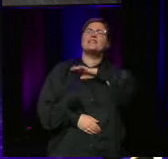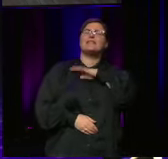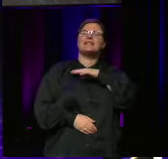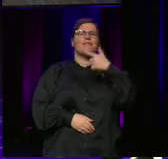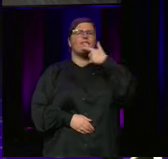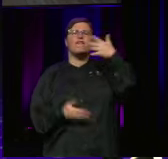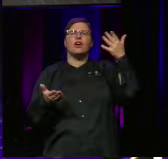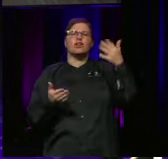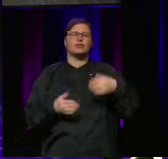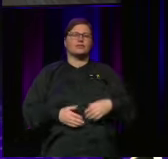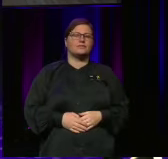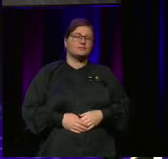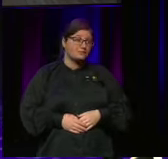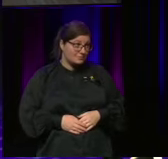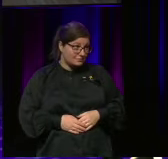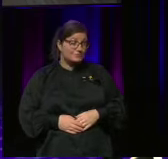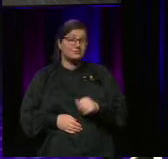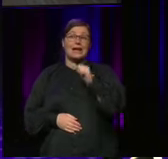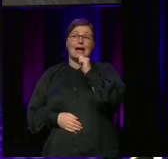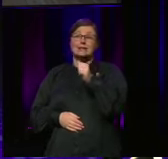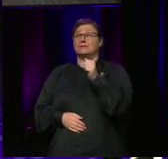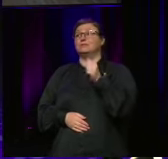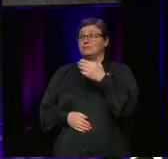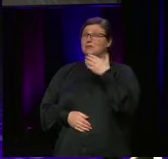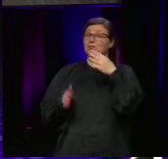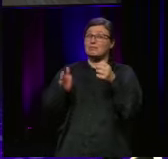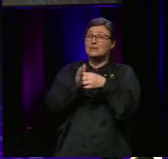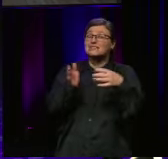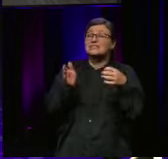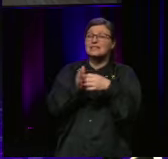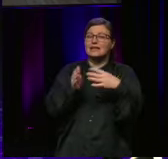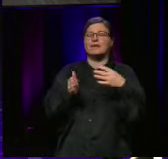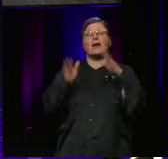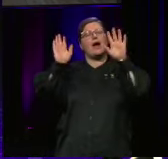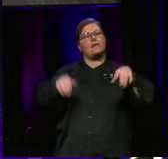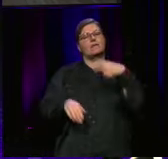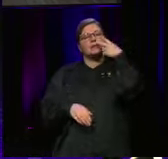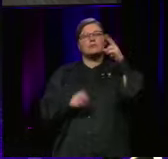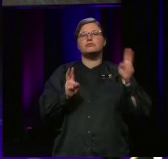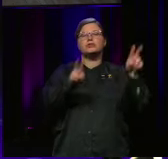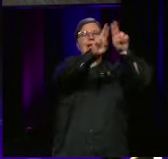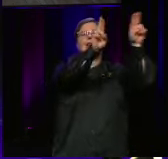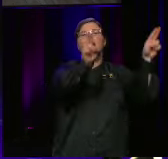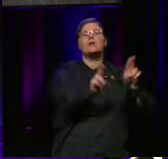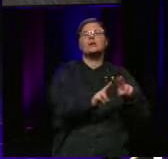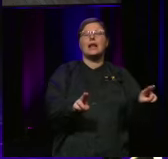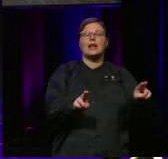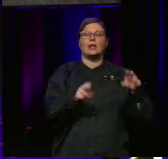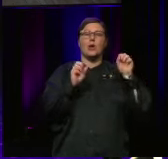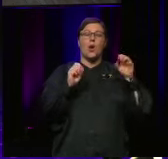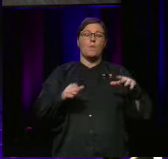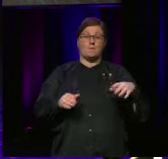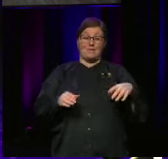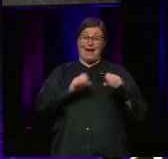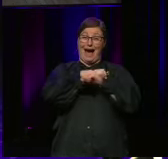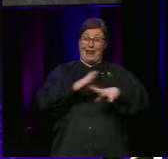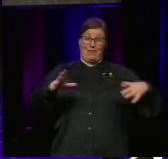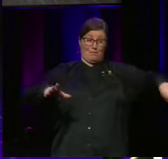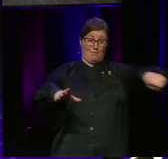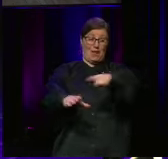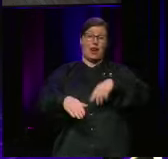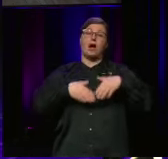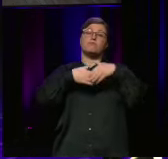Det är en bra beskrivning, för det är också exempel som man har sett internationellt. När det blir en passiv stor allmänhet,